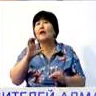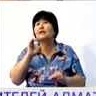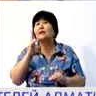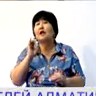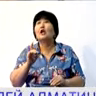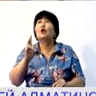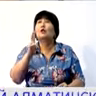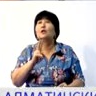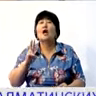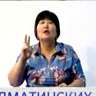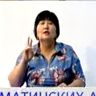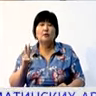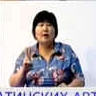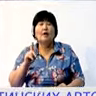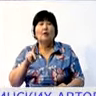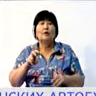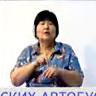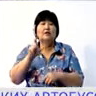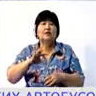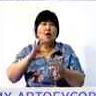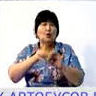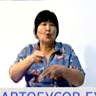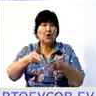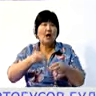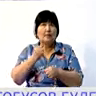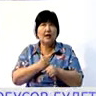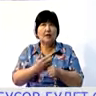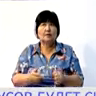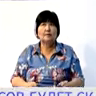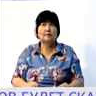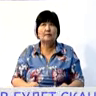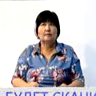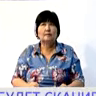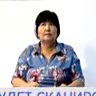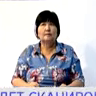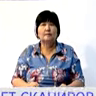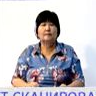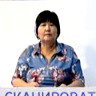Куандык Нурбаев. Сельские врачи провели ему сложную операцию.